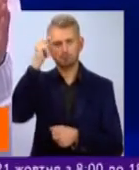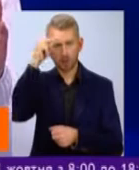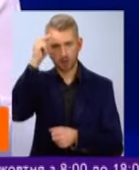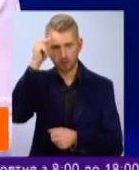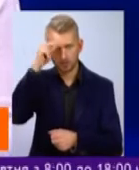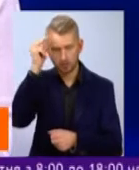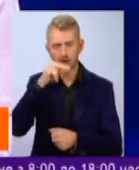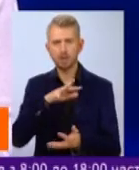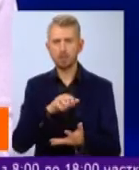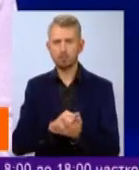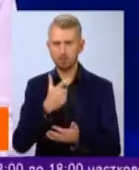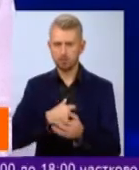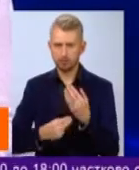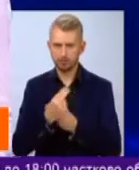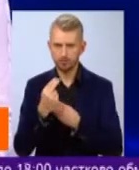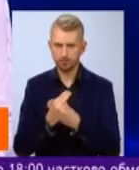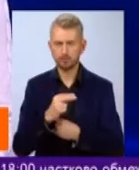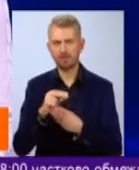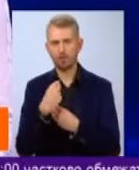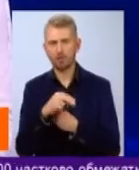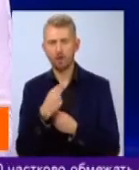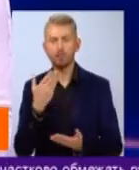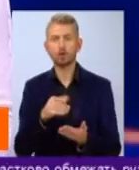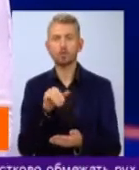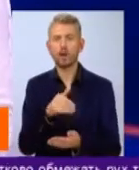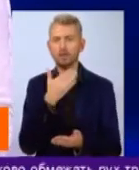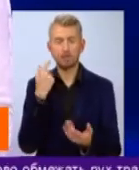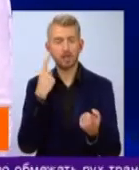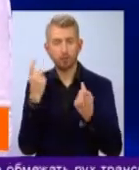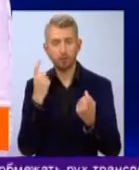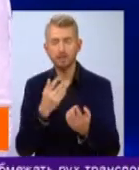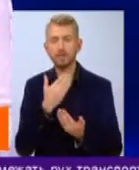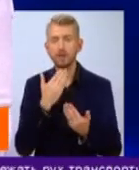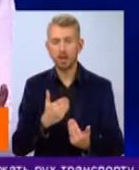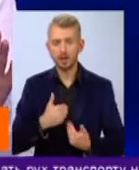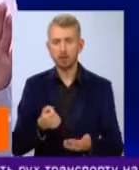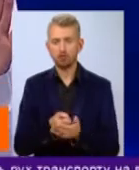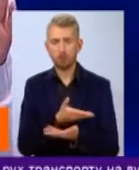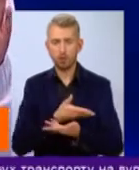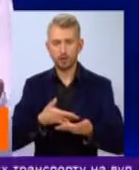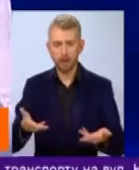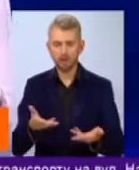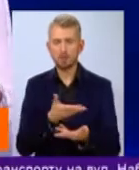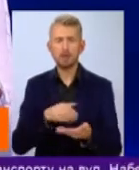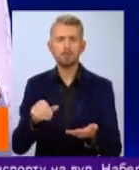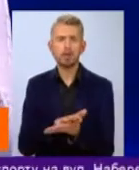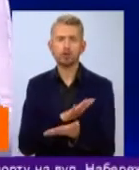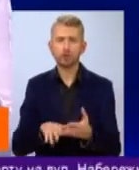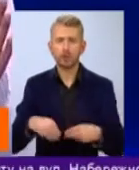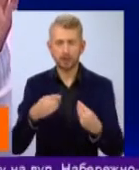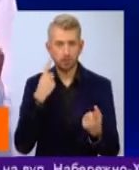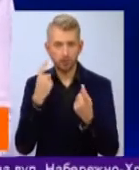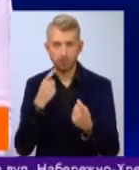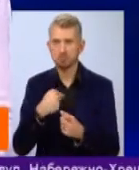освічуйтесь, займайтеся самоосвітою, самовихованням. Якщо у вас немає інформації, звертайтеся до нас, ми безкоштовно надаємо цю інформацію.